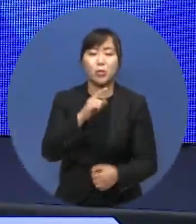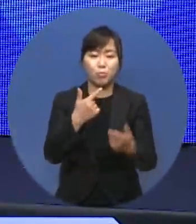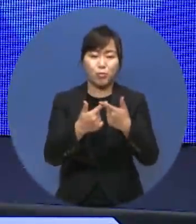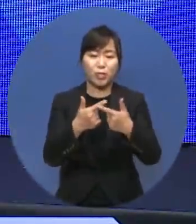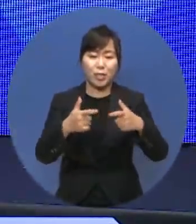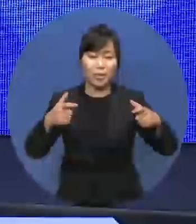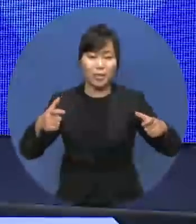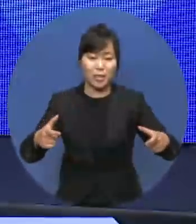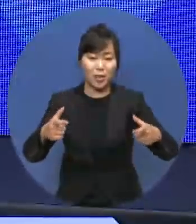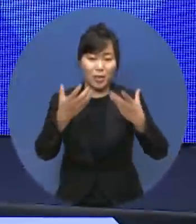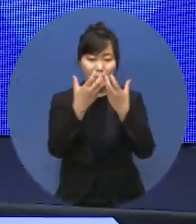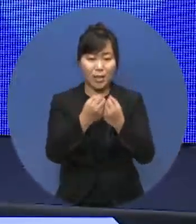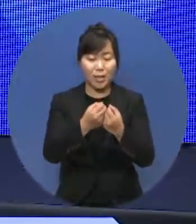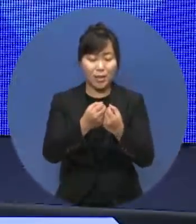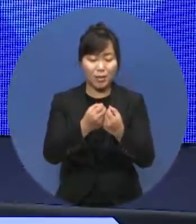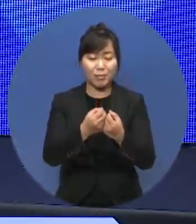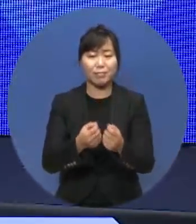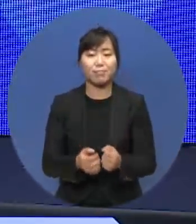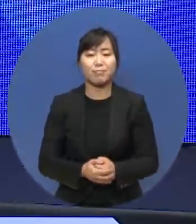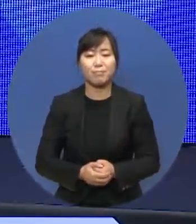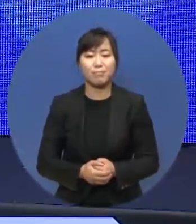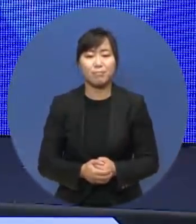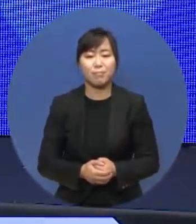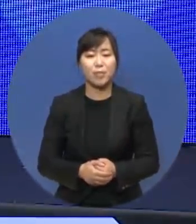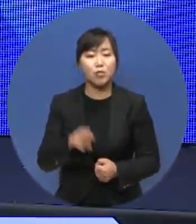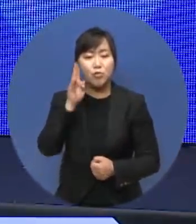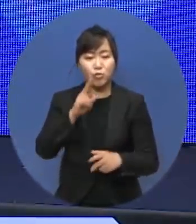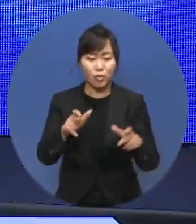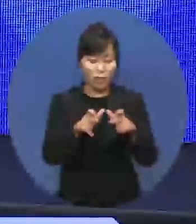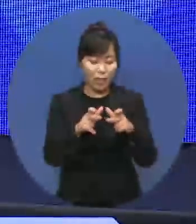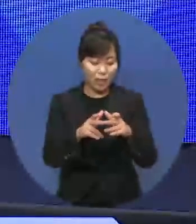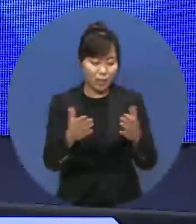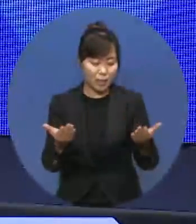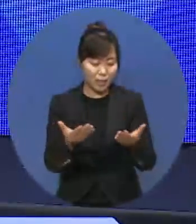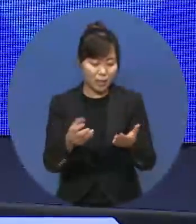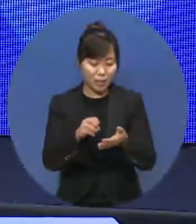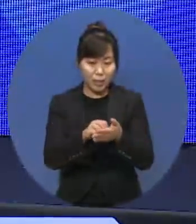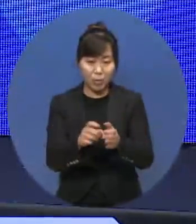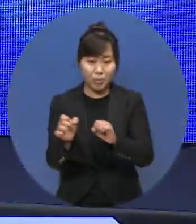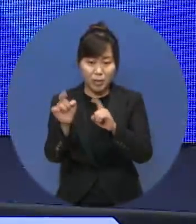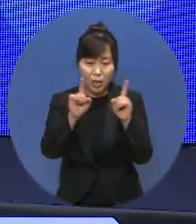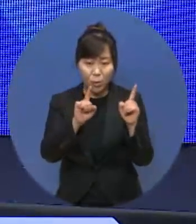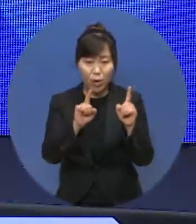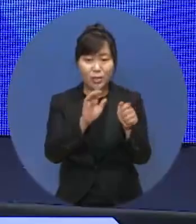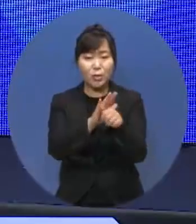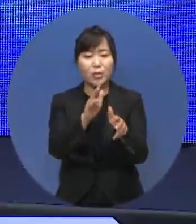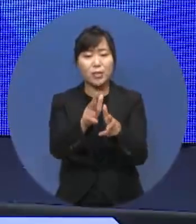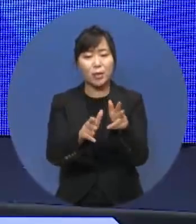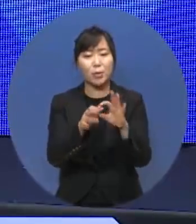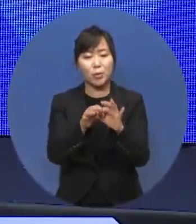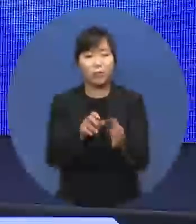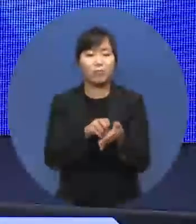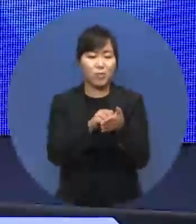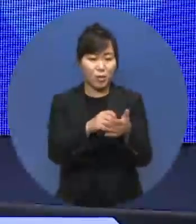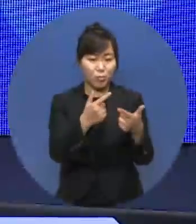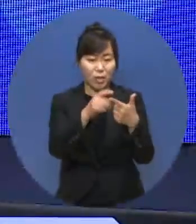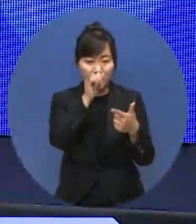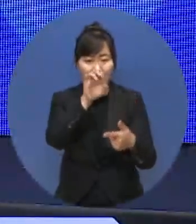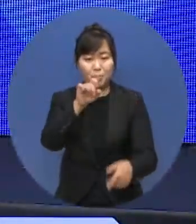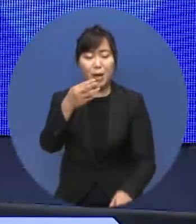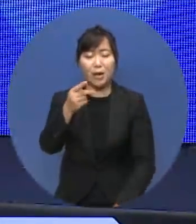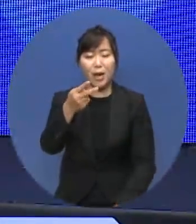지역의 사례를 설명을 드리고자 하는데요. 중증장애인 직업재활 지원 사업을 통해서 취업을 하셨어요. 부산에 있는 이제